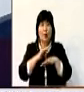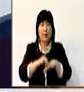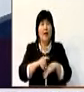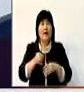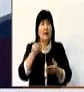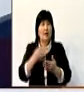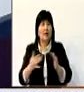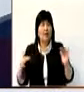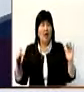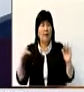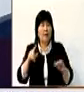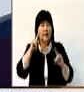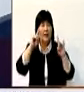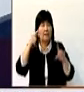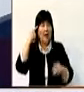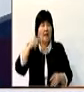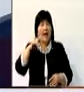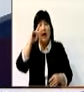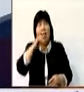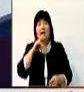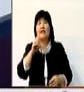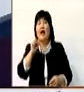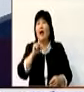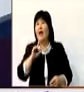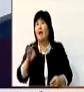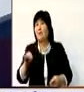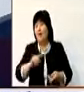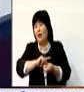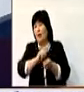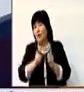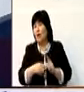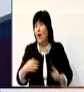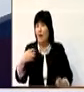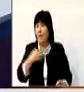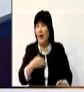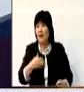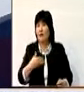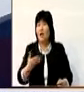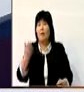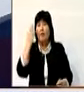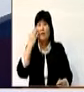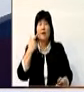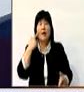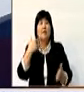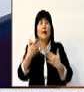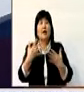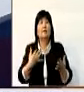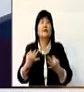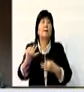Келелі басқосуда елімізге белгілі ғалымдар қазақ алфавитін латын графикасына көшірудің маңызы мен мазмұны туралы пікір алмасып талқыға